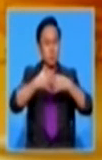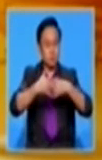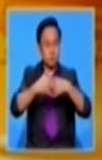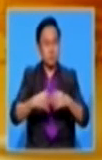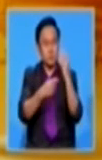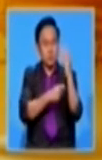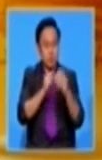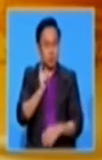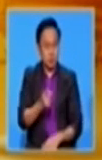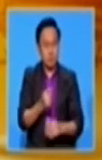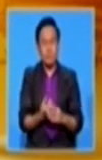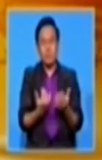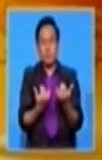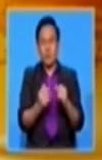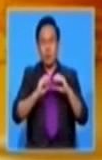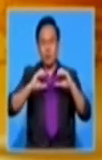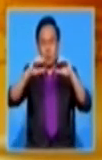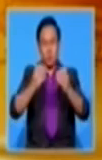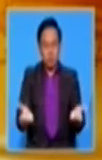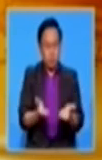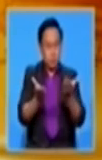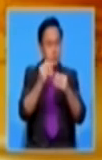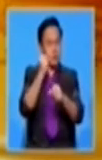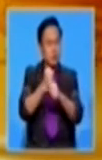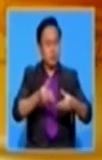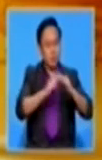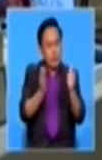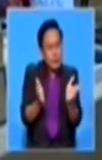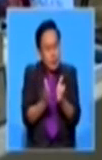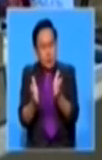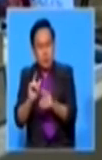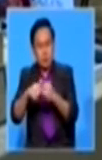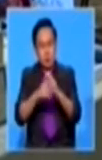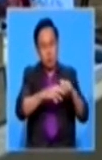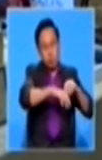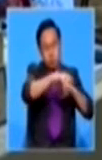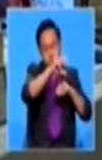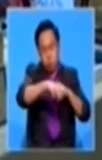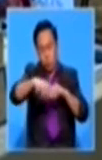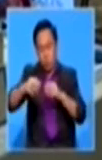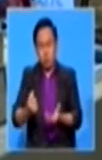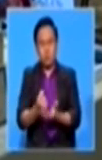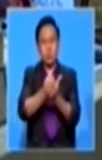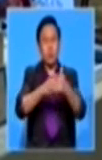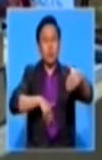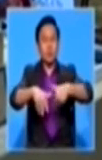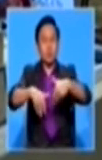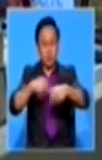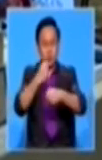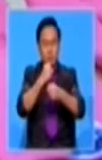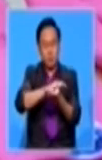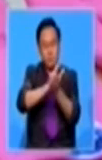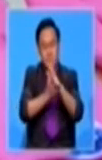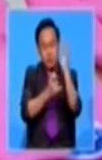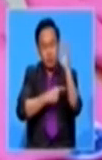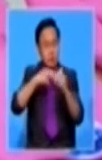ให้พัฒนาอย่างยั่งยืนครบวงจรโดยไม่ทำลายทรัพยากรธรรมชาติเป็นอุตสาหกรรมเขียวเพื่อยกระดับฐานะราย